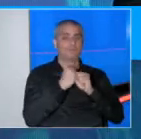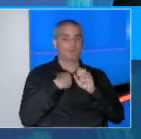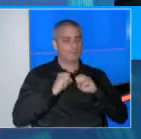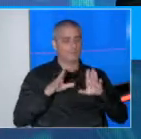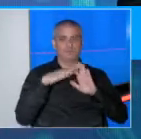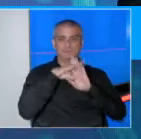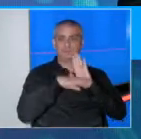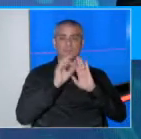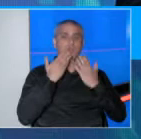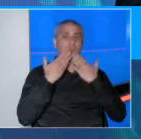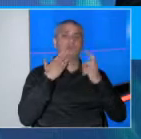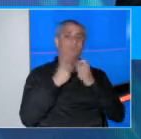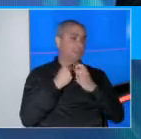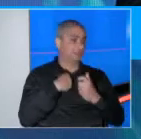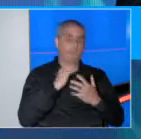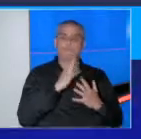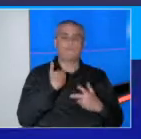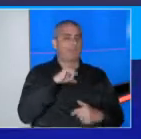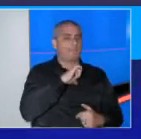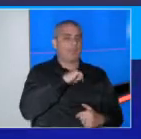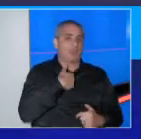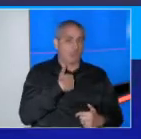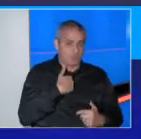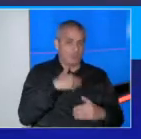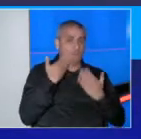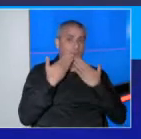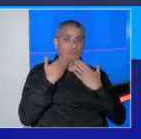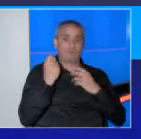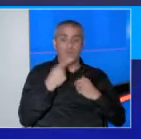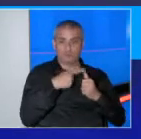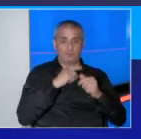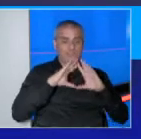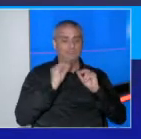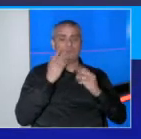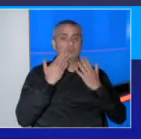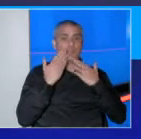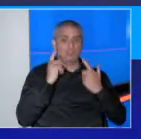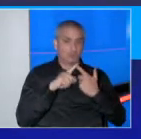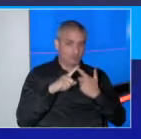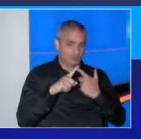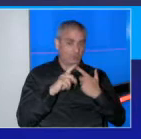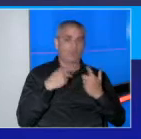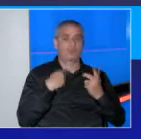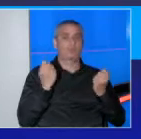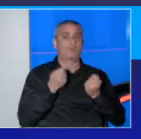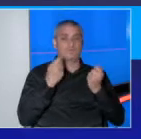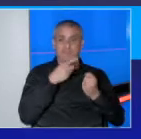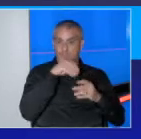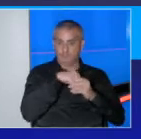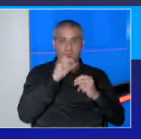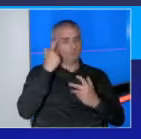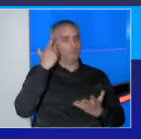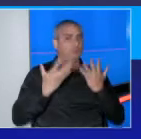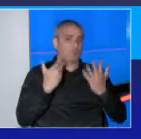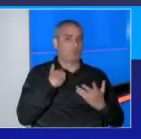מפיצים סדרי יום של ישיבות עשייה, למעשה מה מעסיק אותנו בישיבת עשייה השבועית, סיכומים של ישיבות עשייה. אנחנו מפרסמים שם גם את